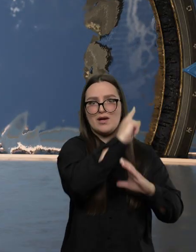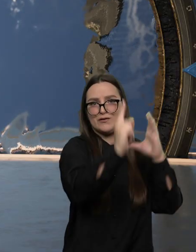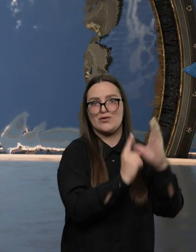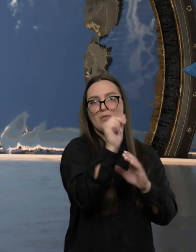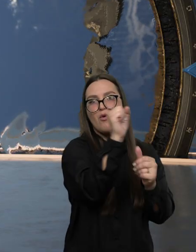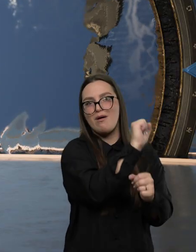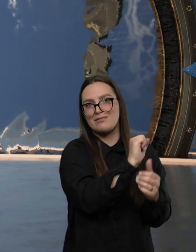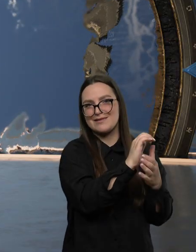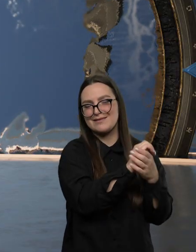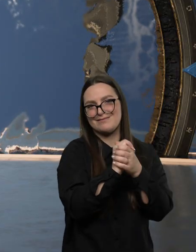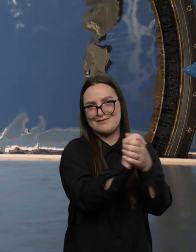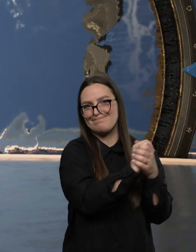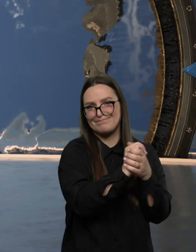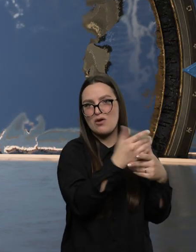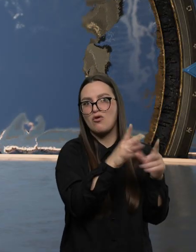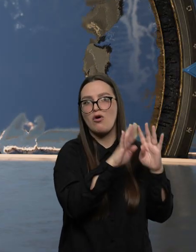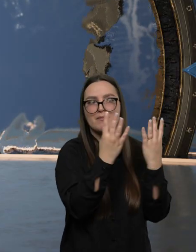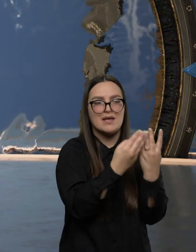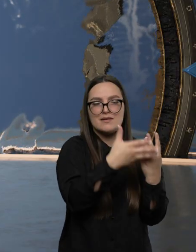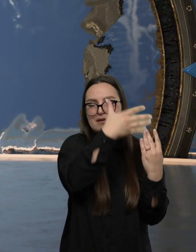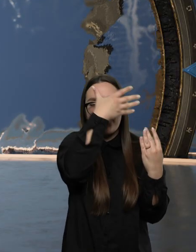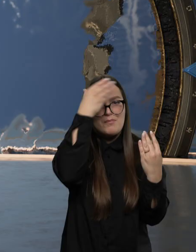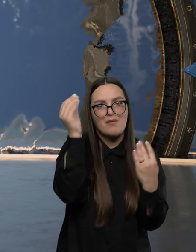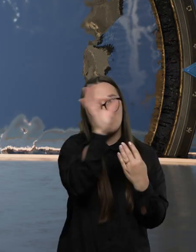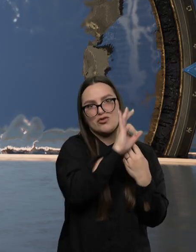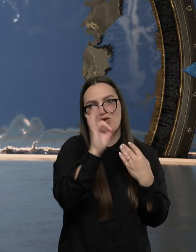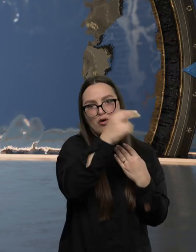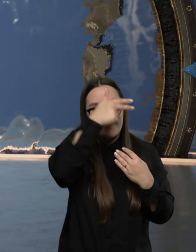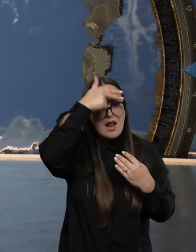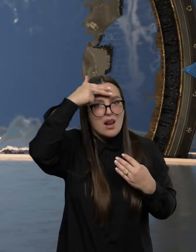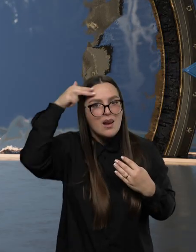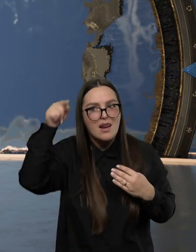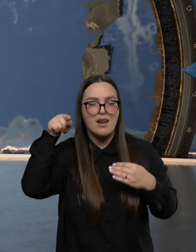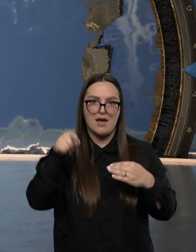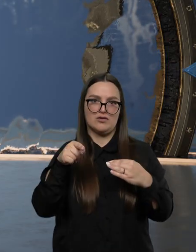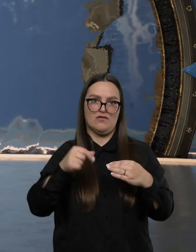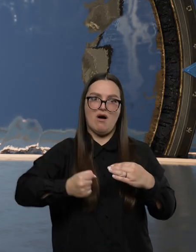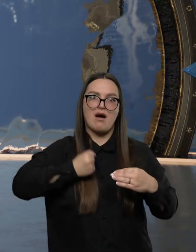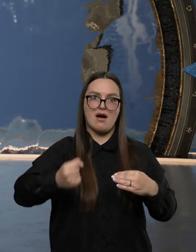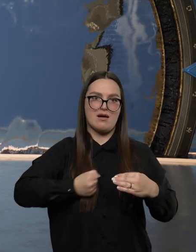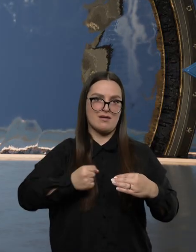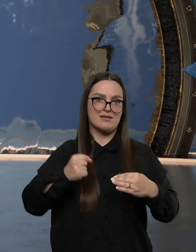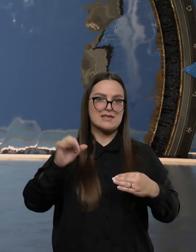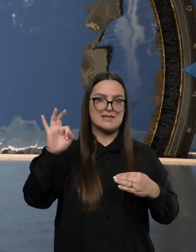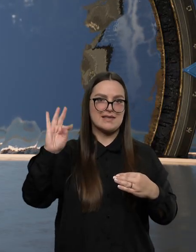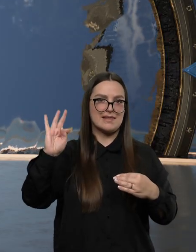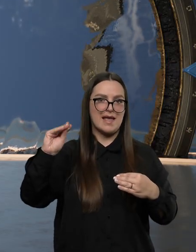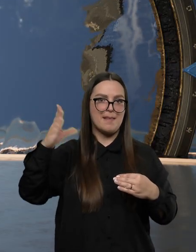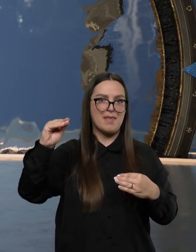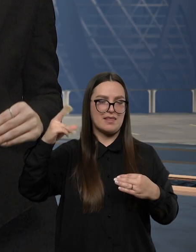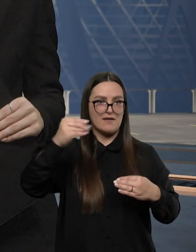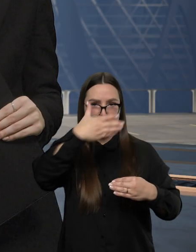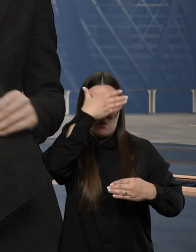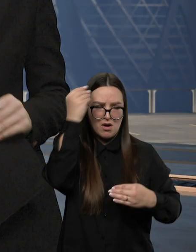komisija neprisiminė pirmojo daugiapakopių raketų konstruktoriaus Lietuvos artilerijos karininko Kazimiero